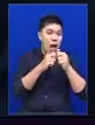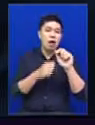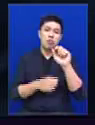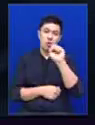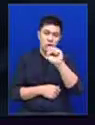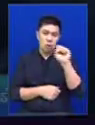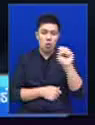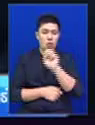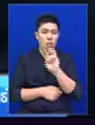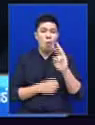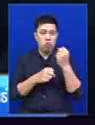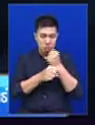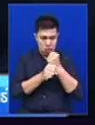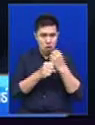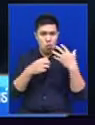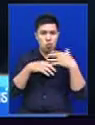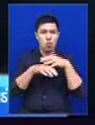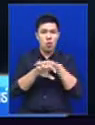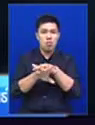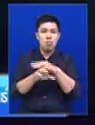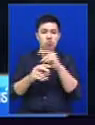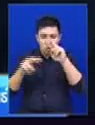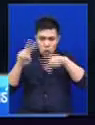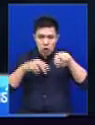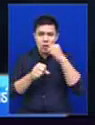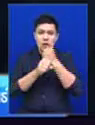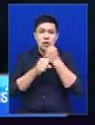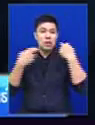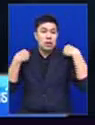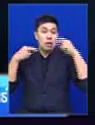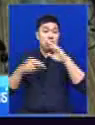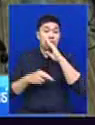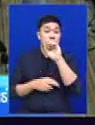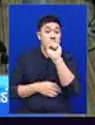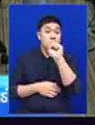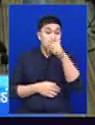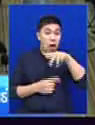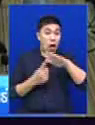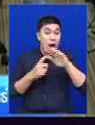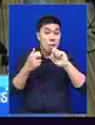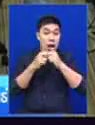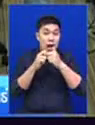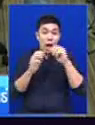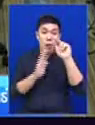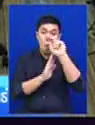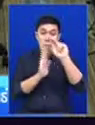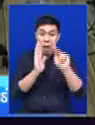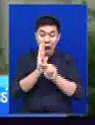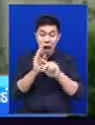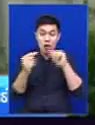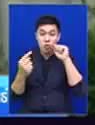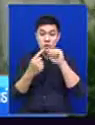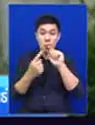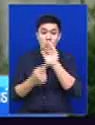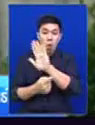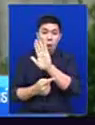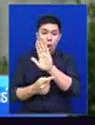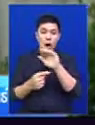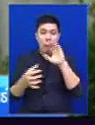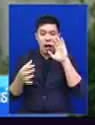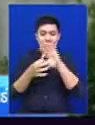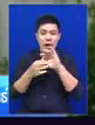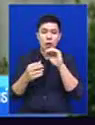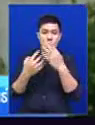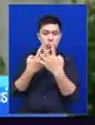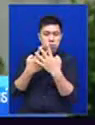กันตลอดจนดูแลเรื่องการบริหารราชการแผ่นดินหากสภามีปัญหาเกี่ยวกับกฎหมายโดยเฉพาะกฎหมายที่เกี่ยวข้องกับการนิรโทษ